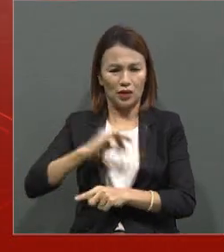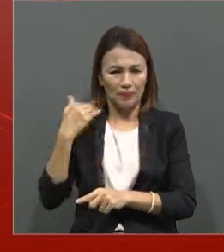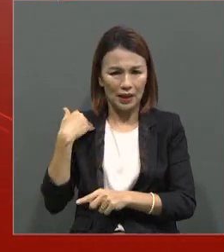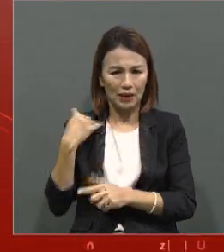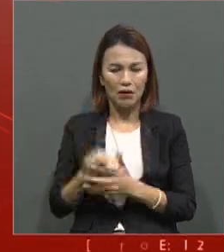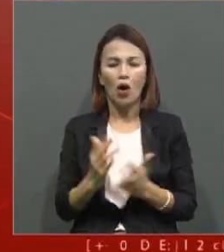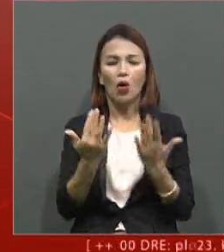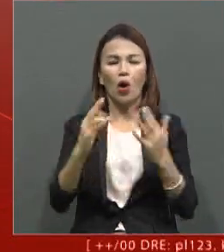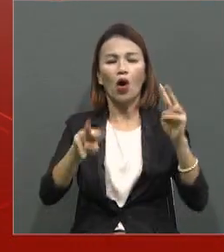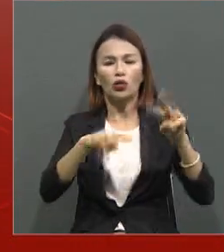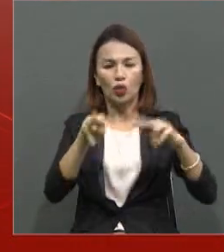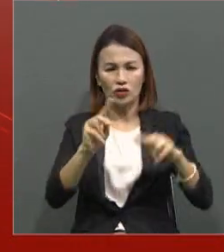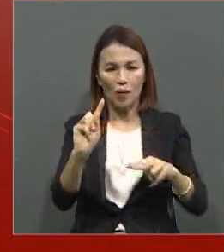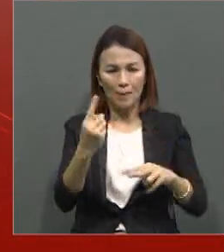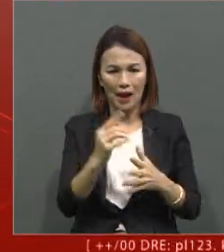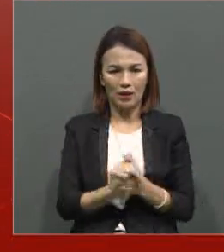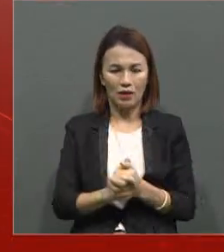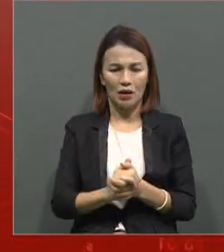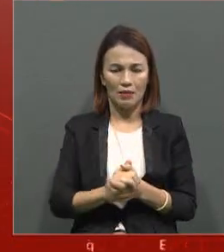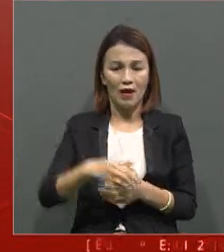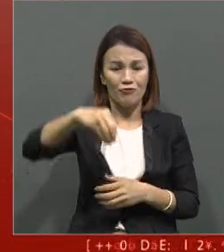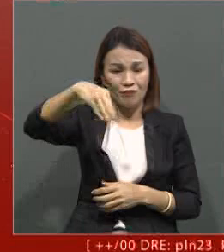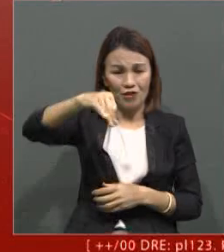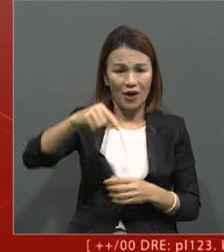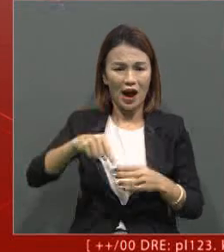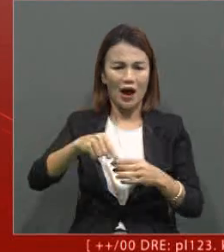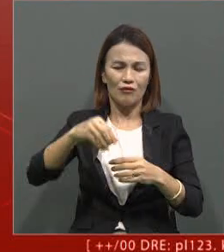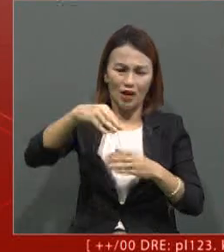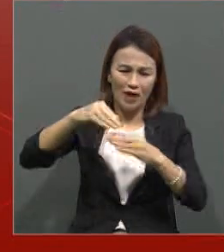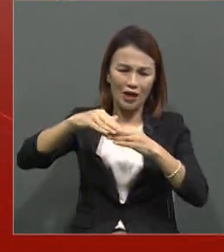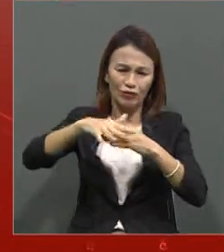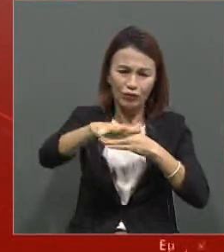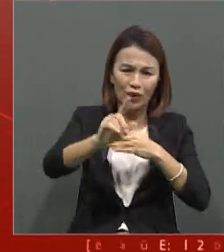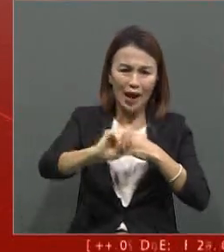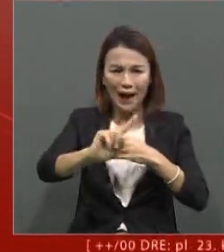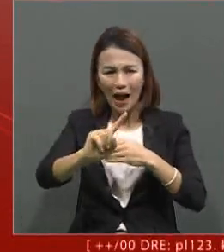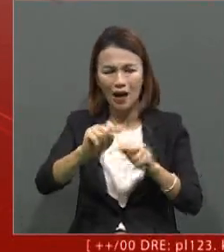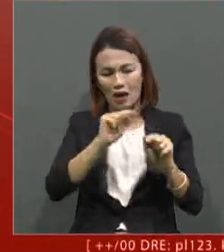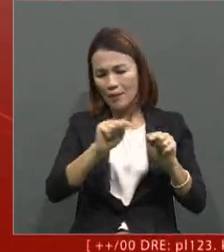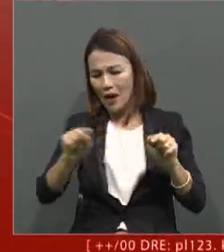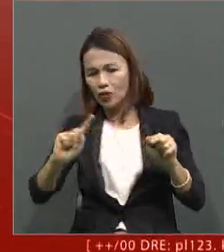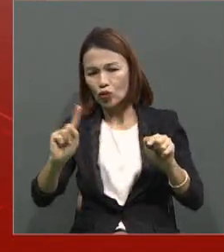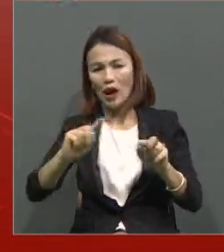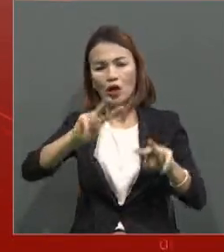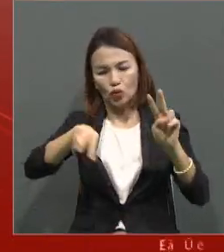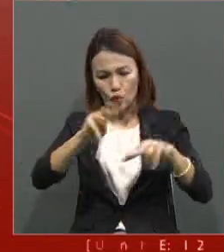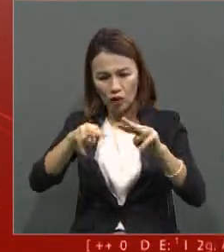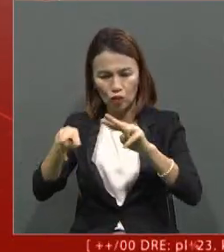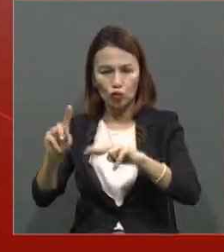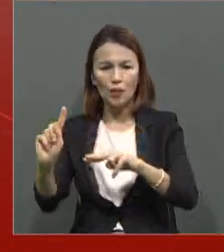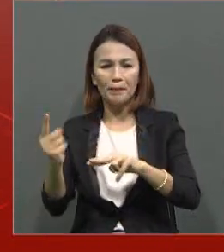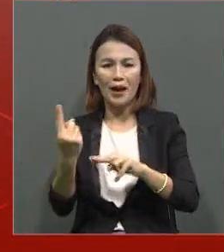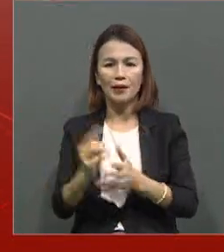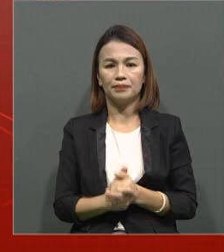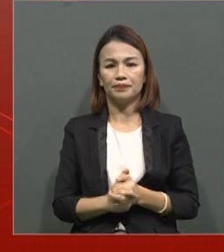ว่าเดี๋ยวจะต้องไปตรวจสอบอย่างละเอียดว่ามันมีไฟรั่วหรือเปล่าอืรั่วยังไงรั่วตรงไหนเดี๋ยวเขาตรวจสอบให้อย่างละเอียดนะคะไปดู